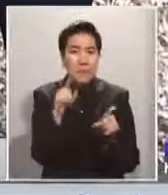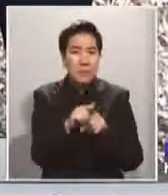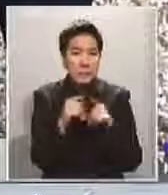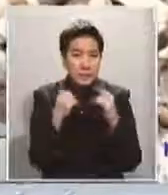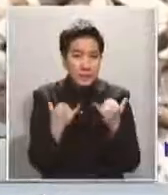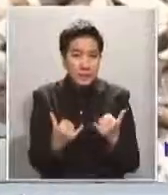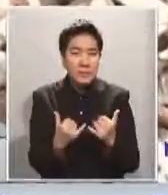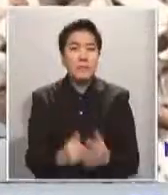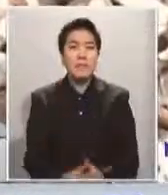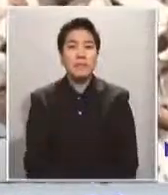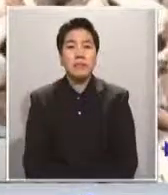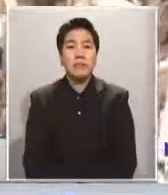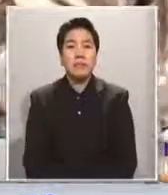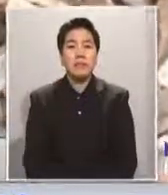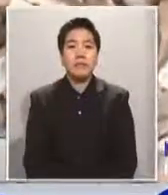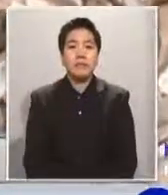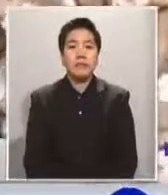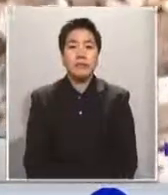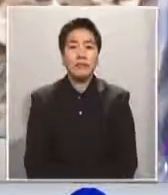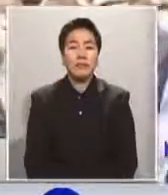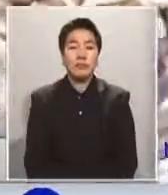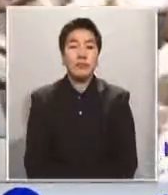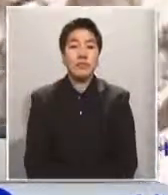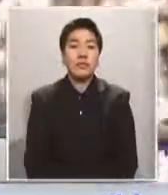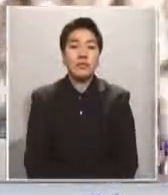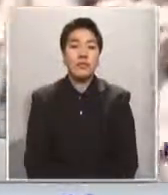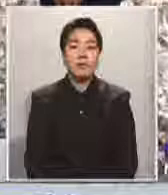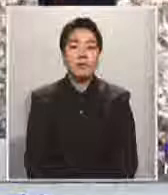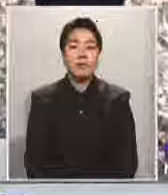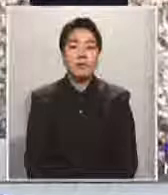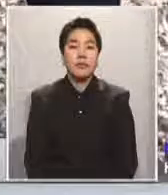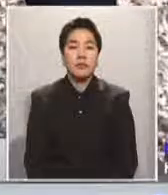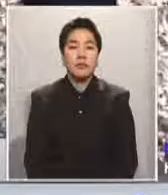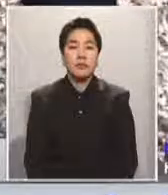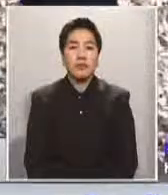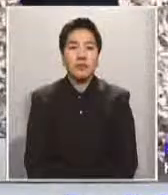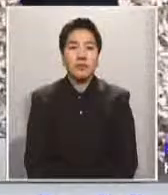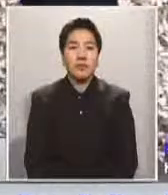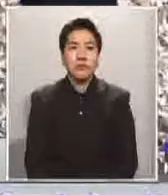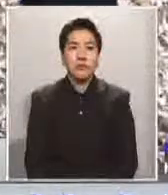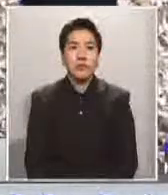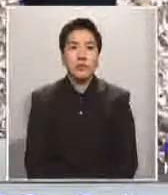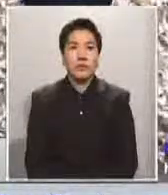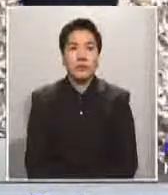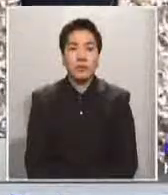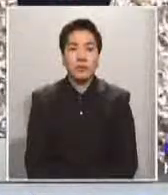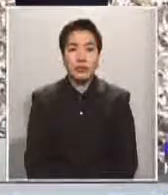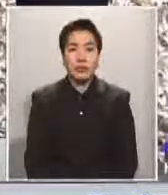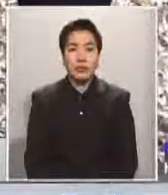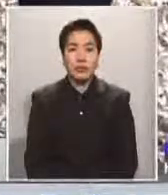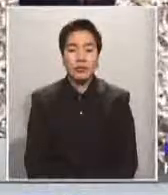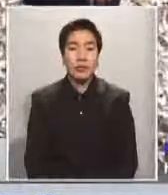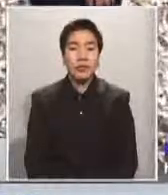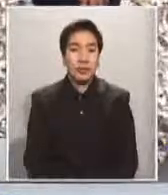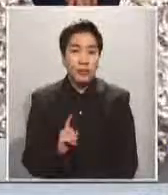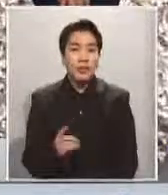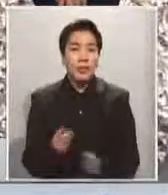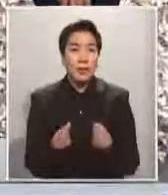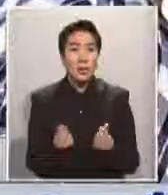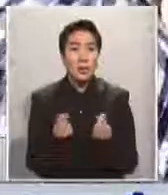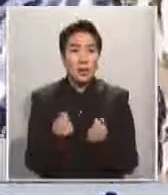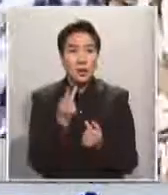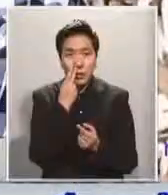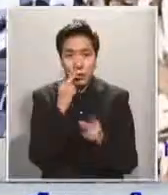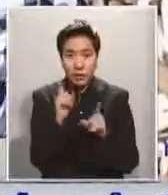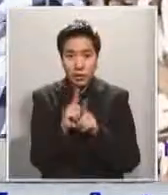ครับ งั้นก็งั้นก็เนี่ยก็ต้องเต้นนะ โอเคโอเค เต้นให้อย่างนี้เลยนะ โอเค เ